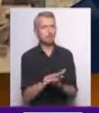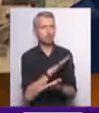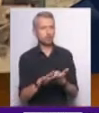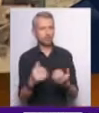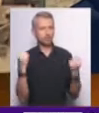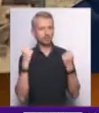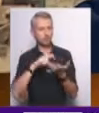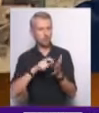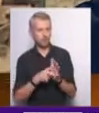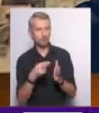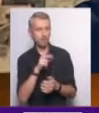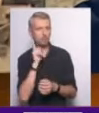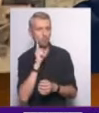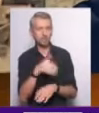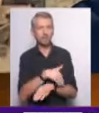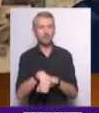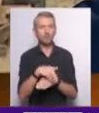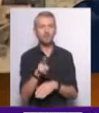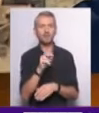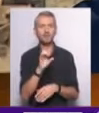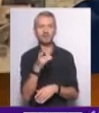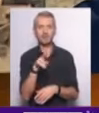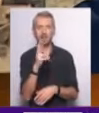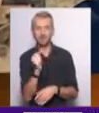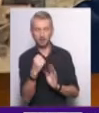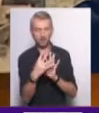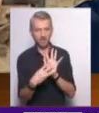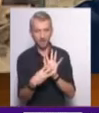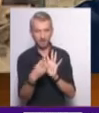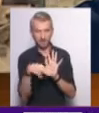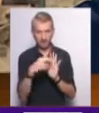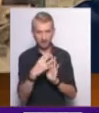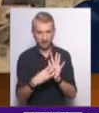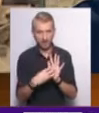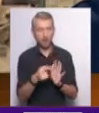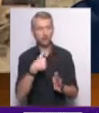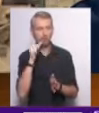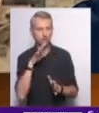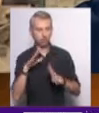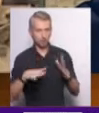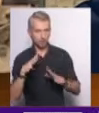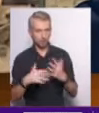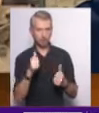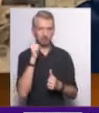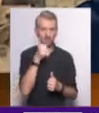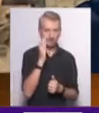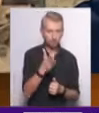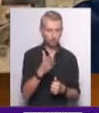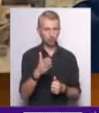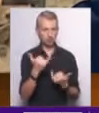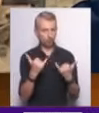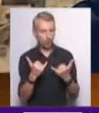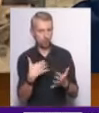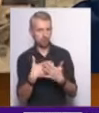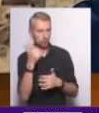само для молоді, на вулиці Деснянській, 19. Так само от, було вчора тренування, завтра буде тренування, сьогодні є, ну, майже кожен день